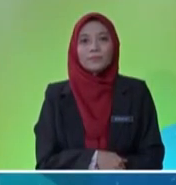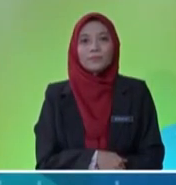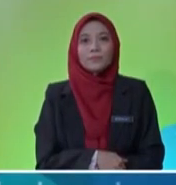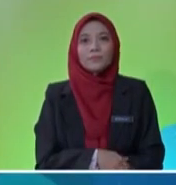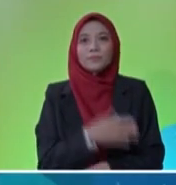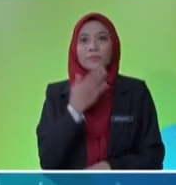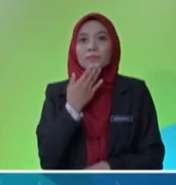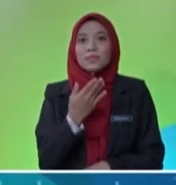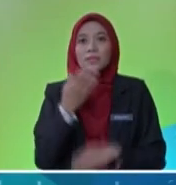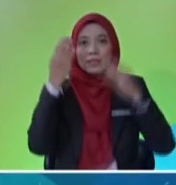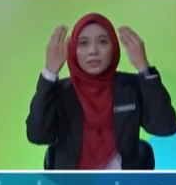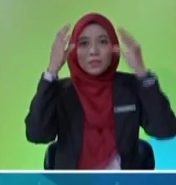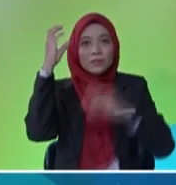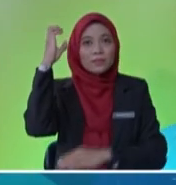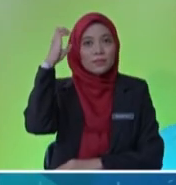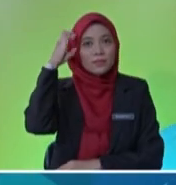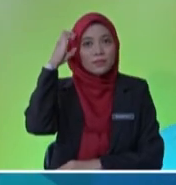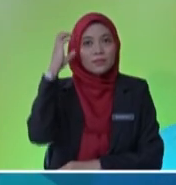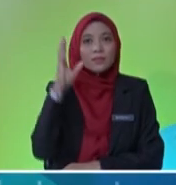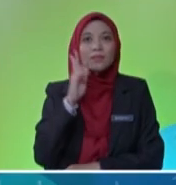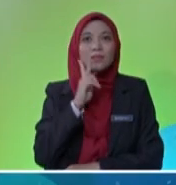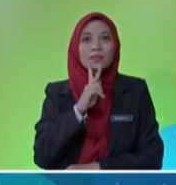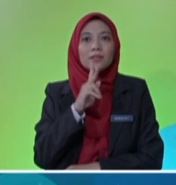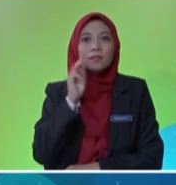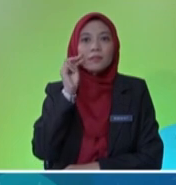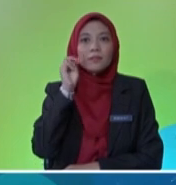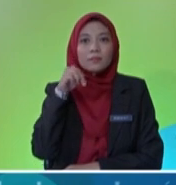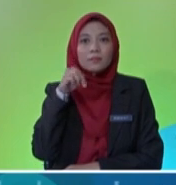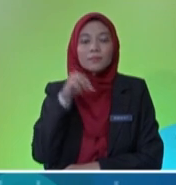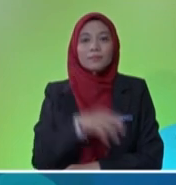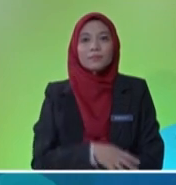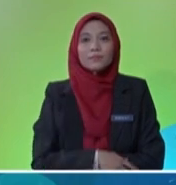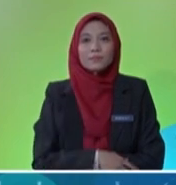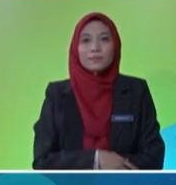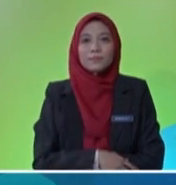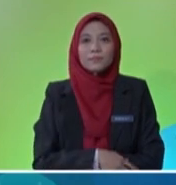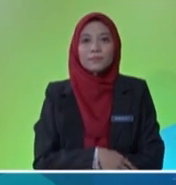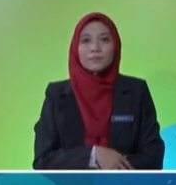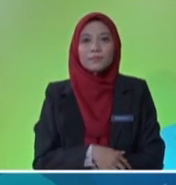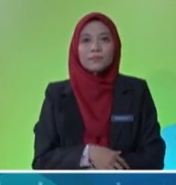Hai Terima Kasih Cikgu Zani dan kamera am I akhir-akhir